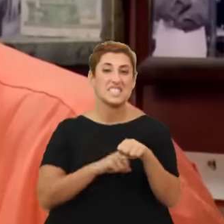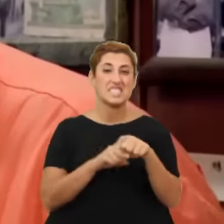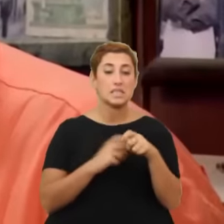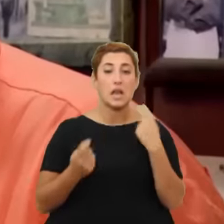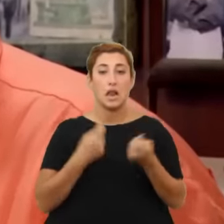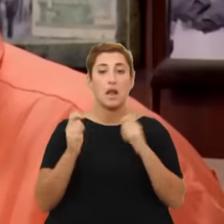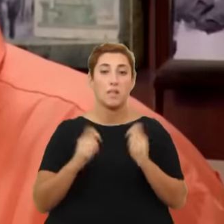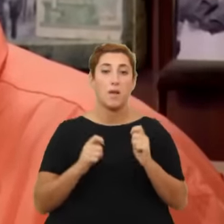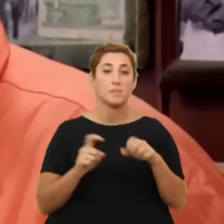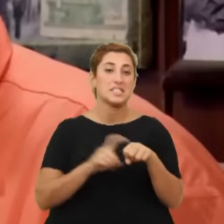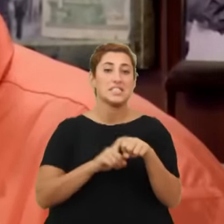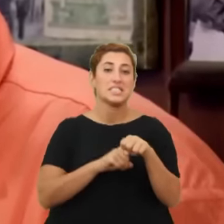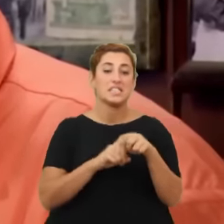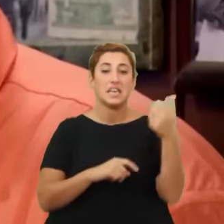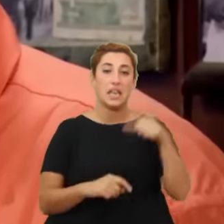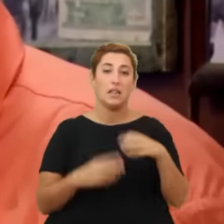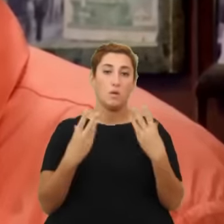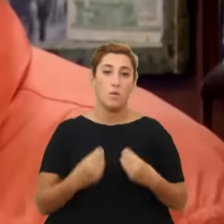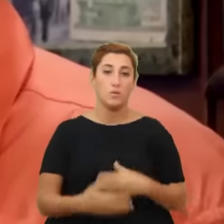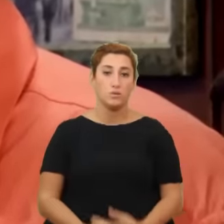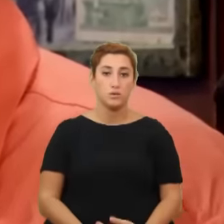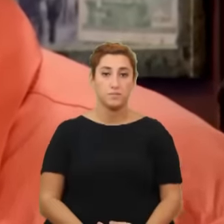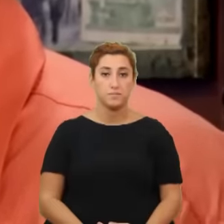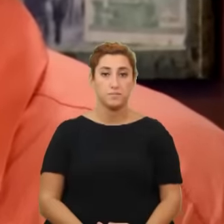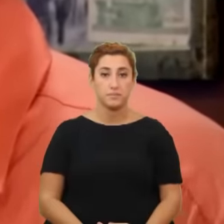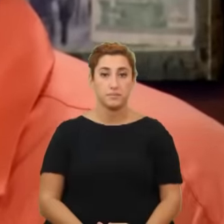öfkeyle hareket etti, öfkesine yenildi.